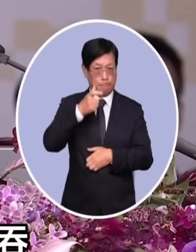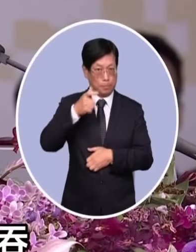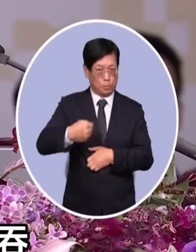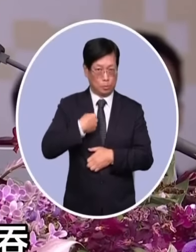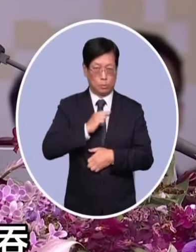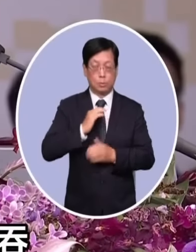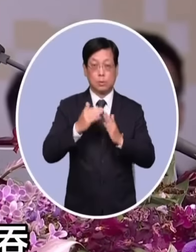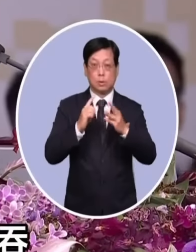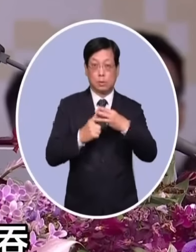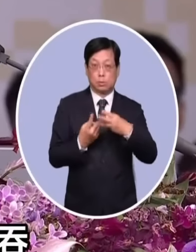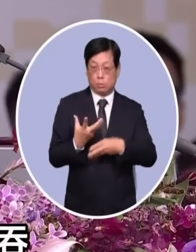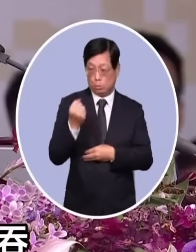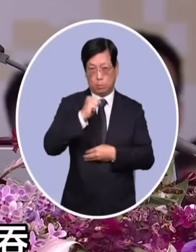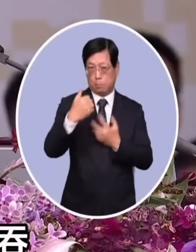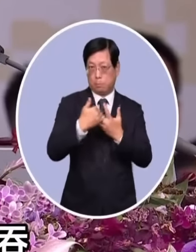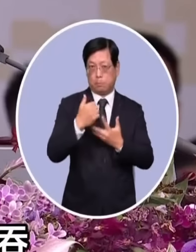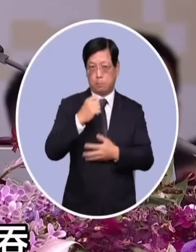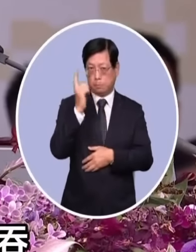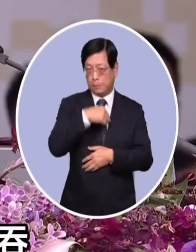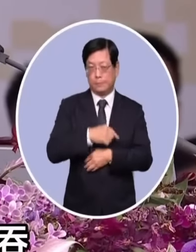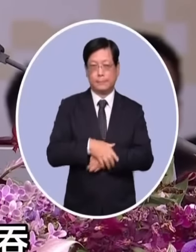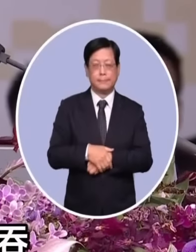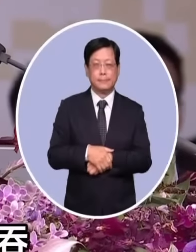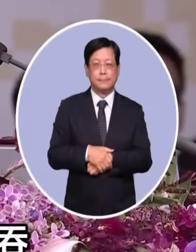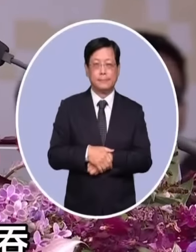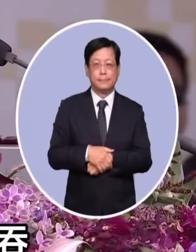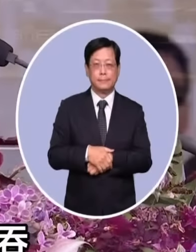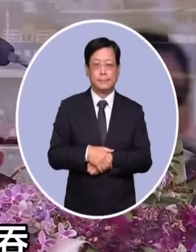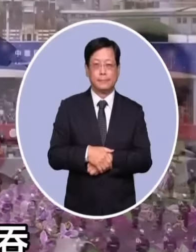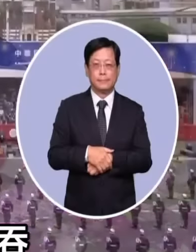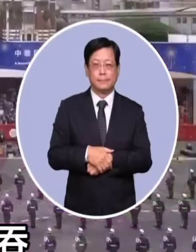主权不容侵犯并吞。